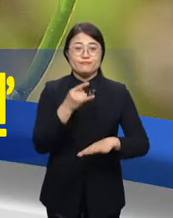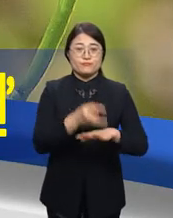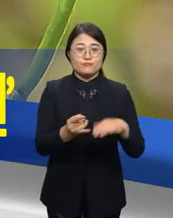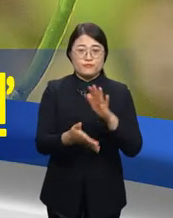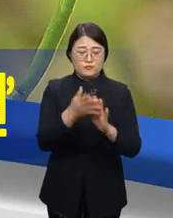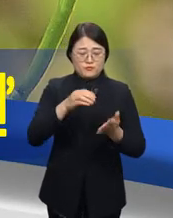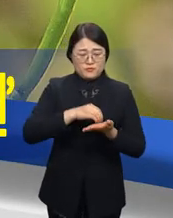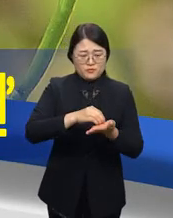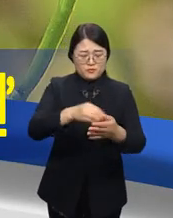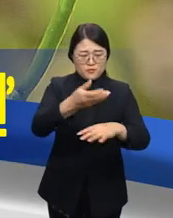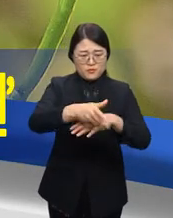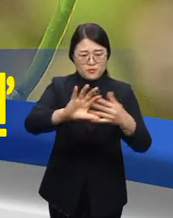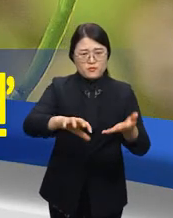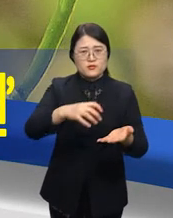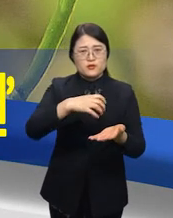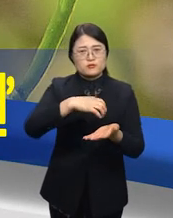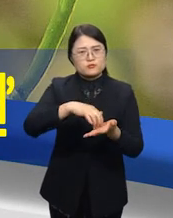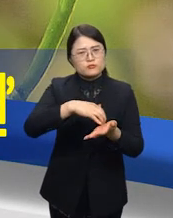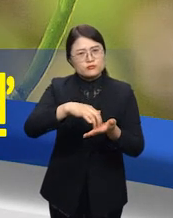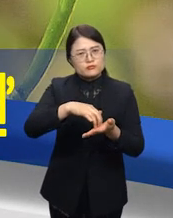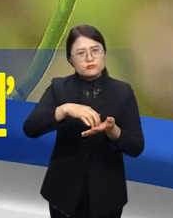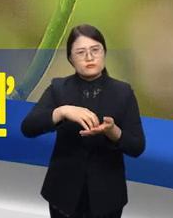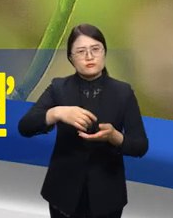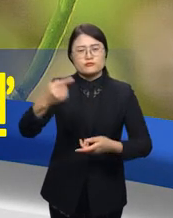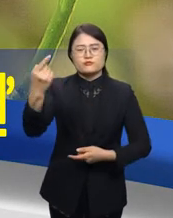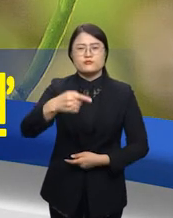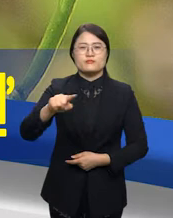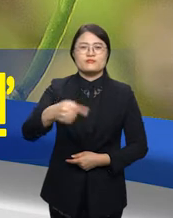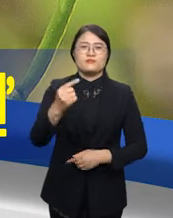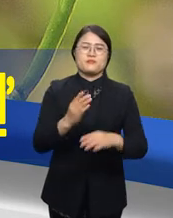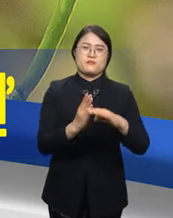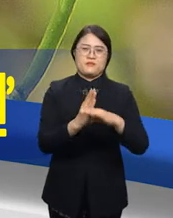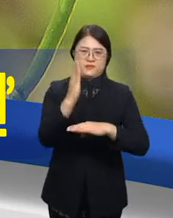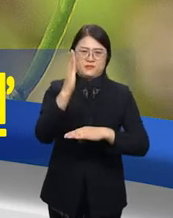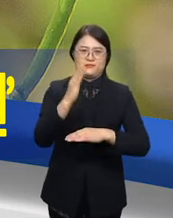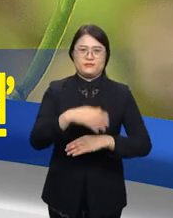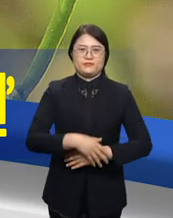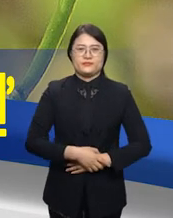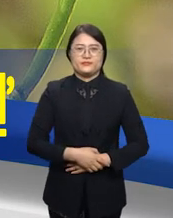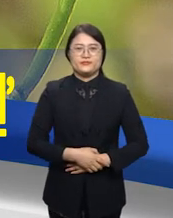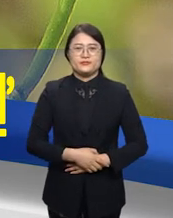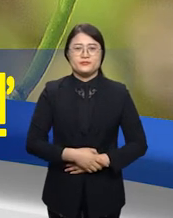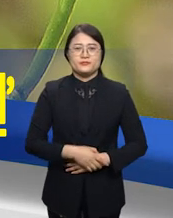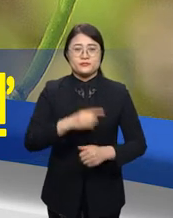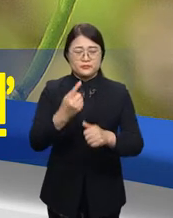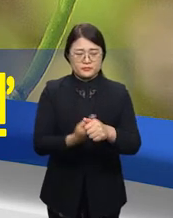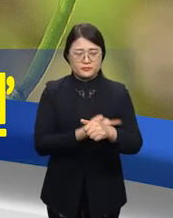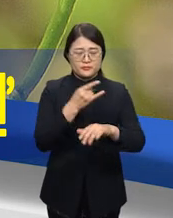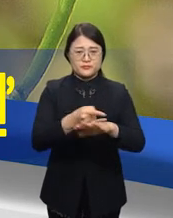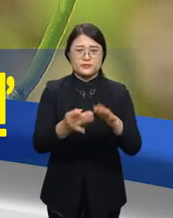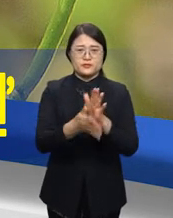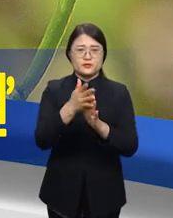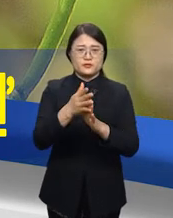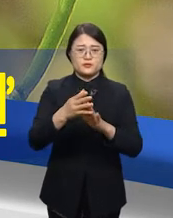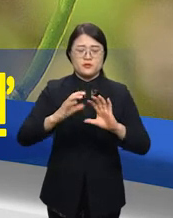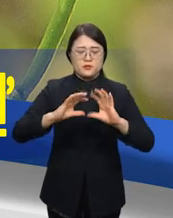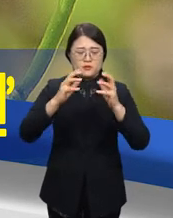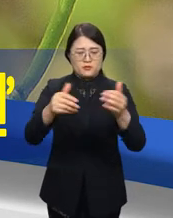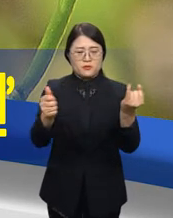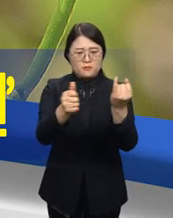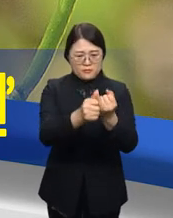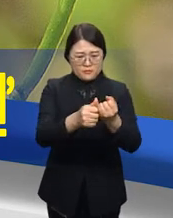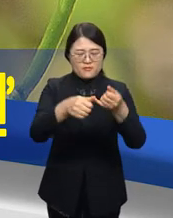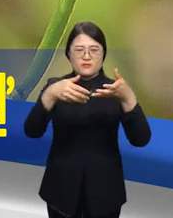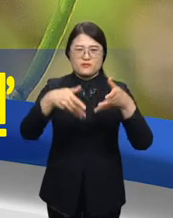의왕시에 등록된 외국인 주민의 수는 1,100여 명이 훌쩍 넘습니다. 이에 의왕시는 국제